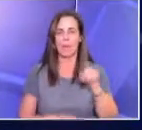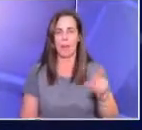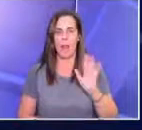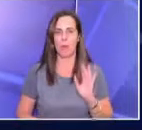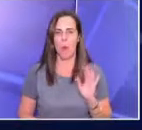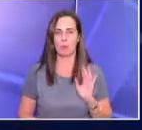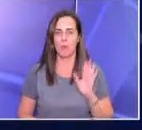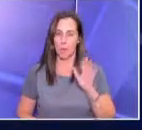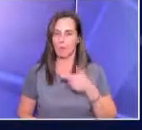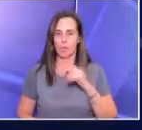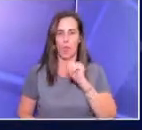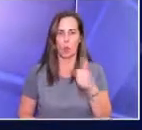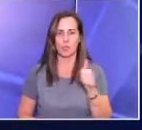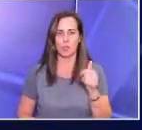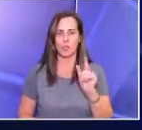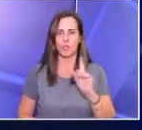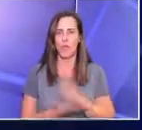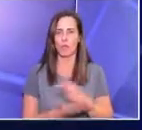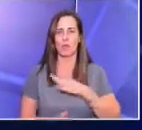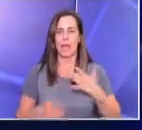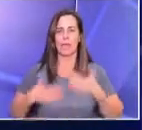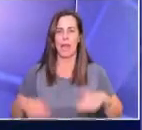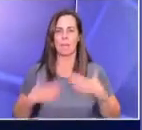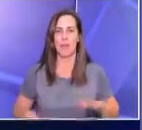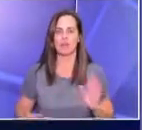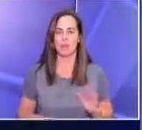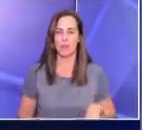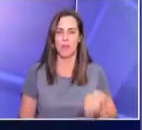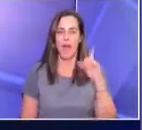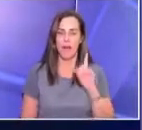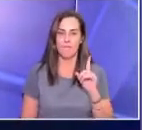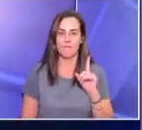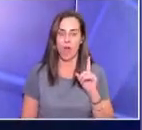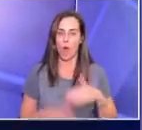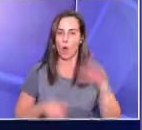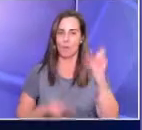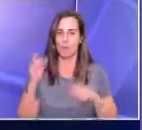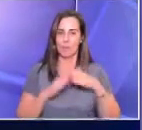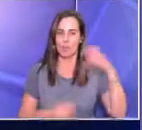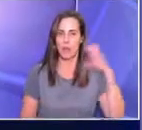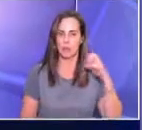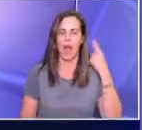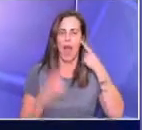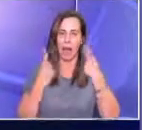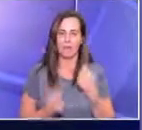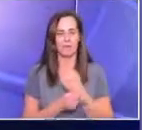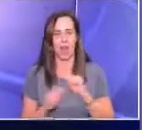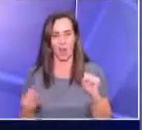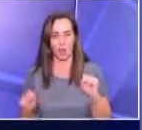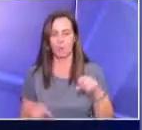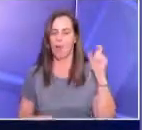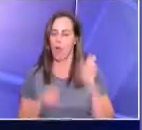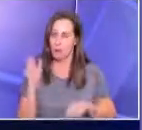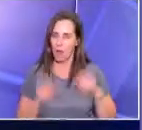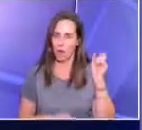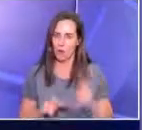בו. גם אני לא הייתי רוצה שמישהו יחליט בשבילי איך להתלבש. אבל רוב תושבי בית שמש, החרדים והחילונים, זה